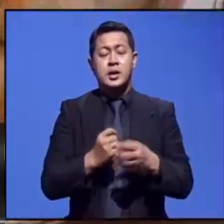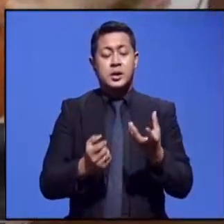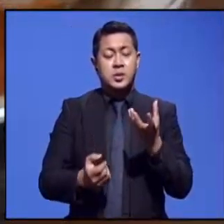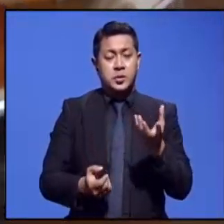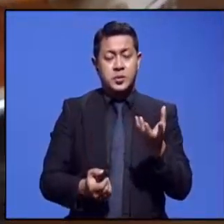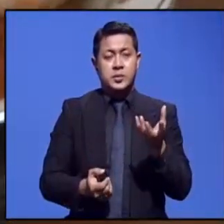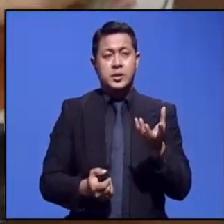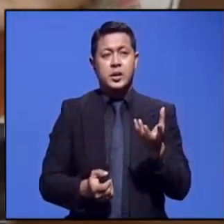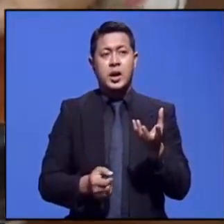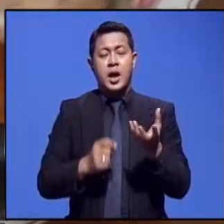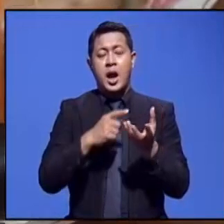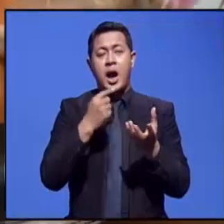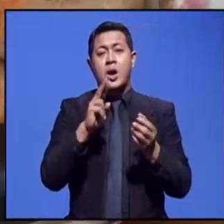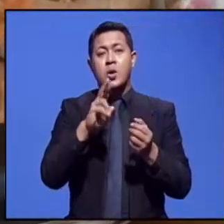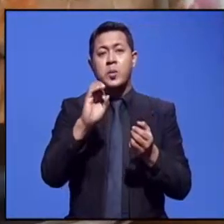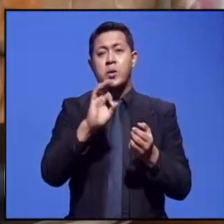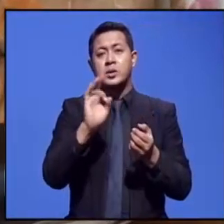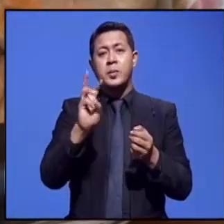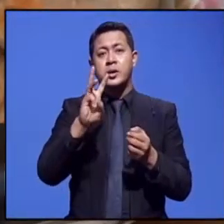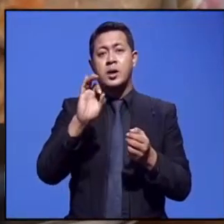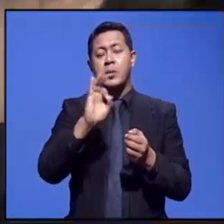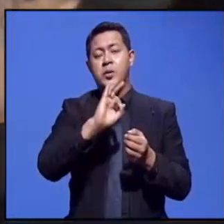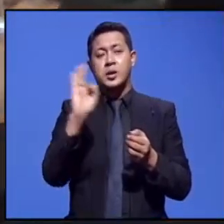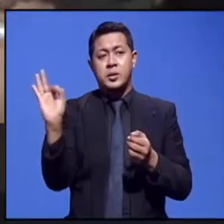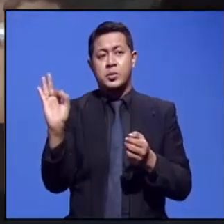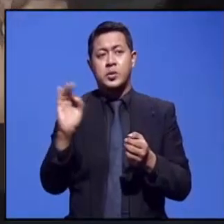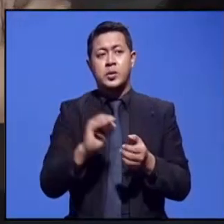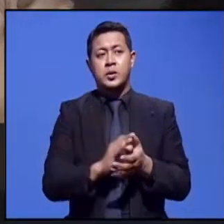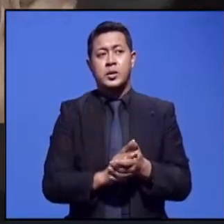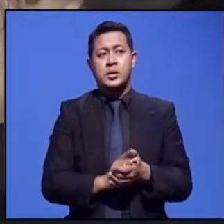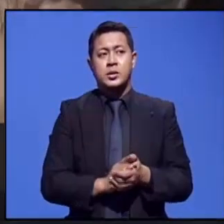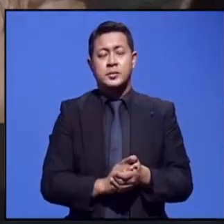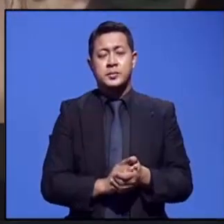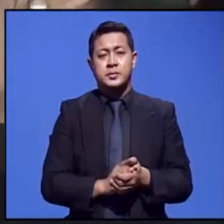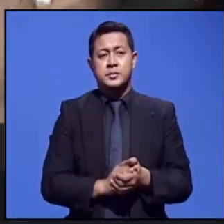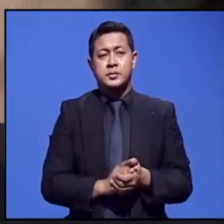jangan uyah asam dihargai Rp20 hingga Rp30.000 saja.